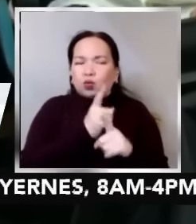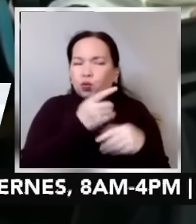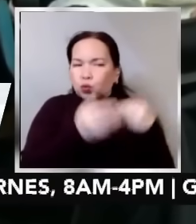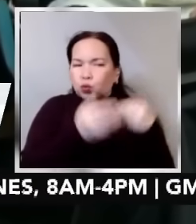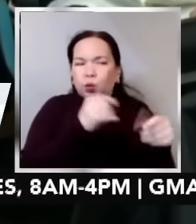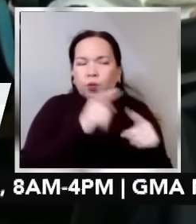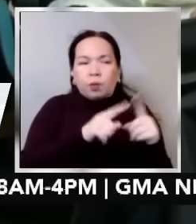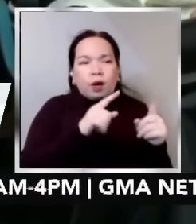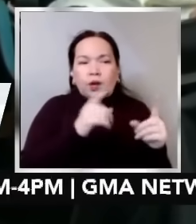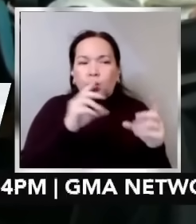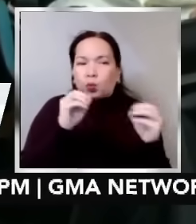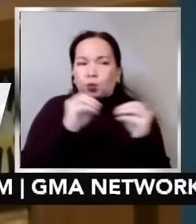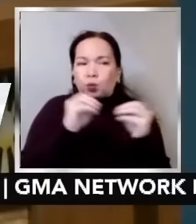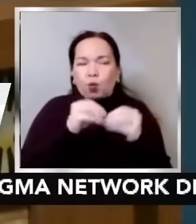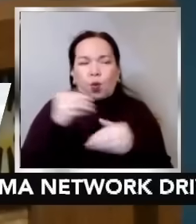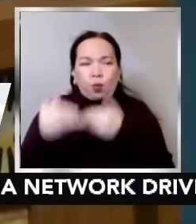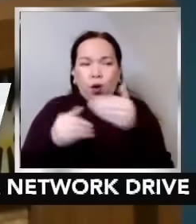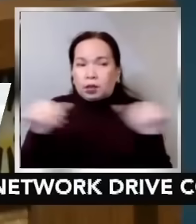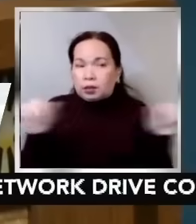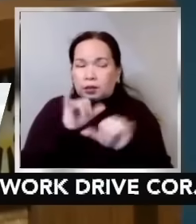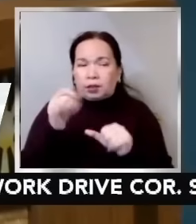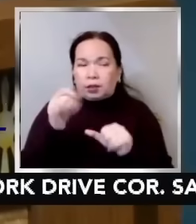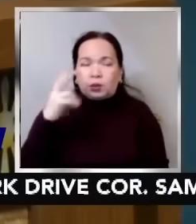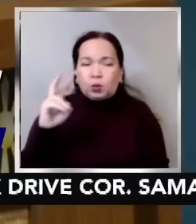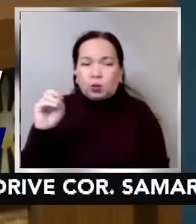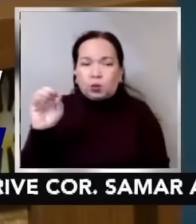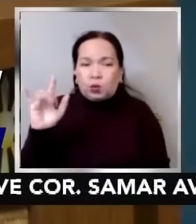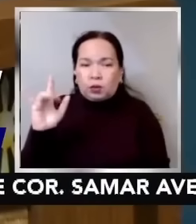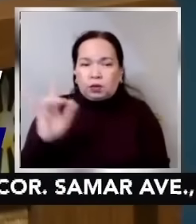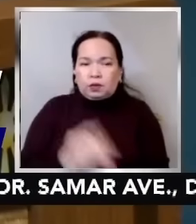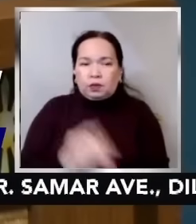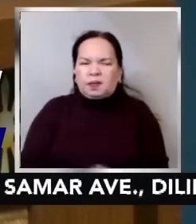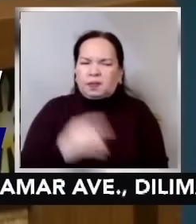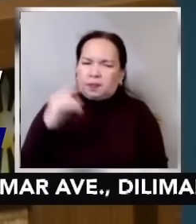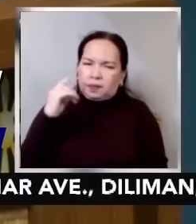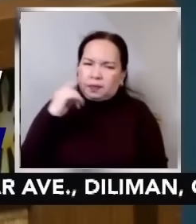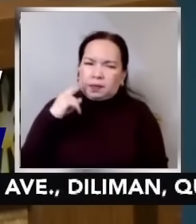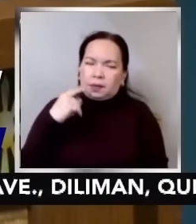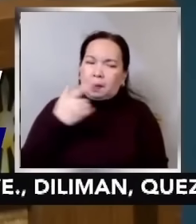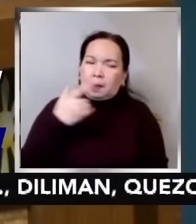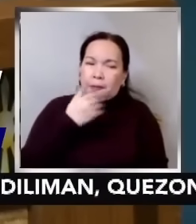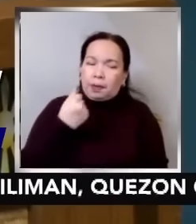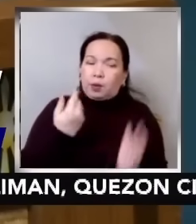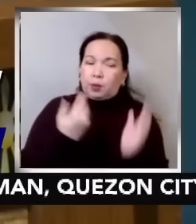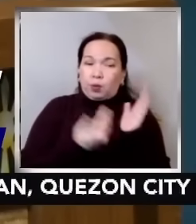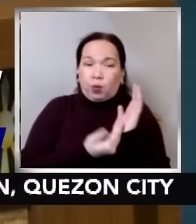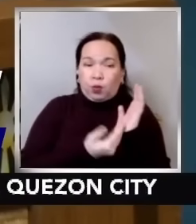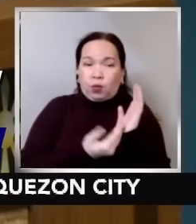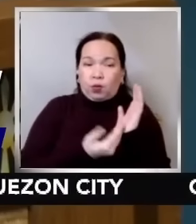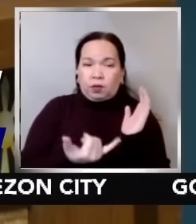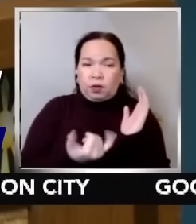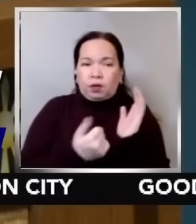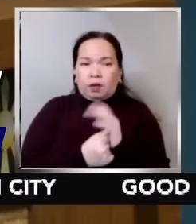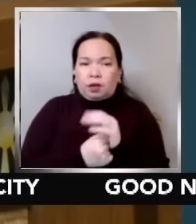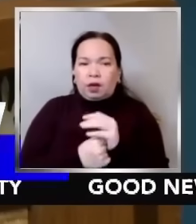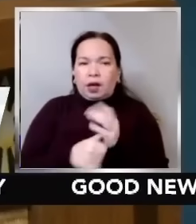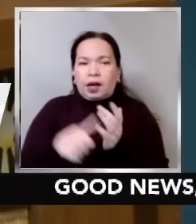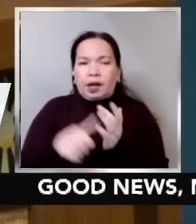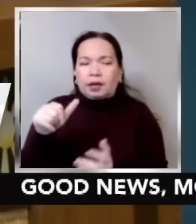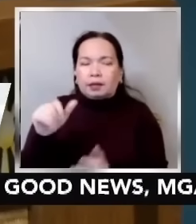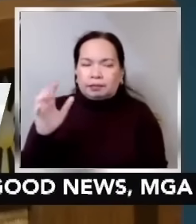2025 midterm elections. I think the best evidence here is yung election returns dun